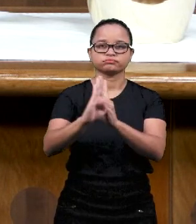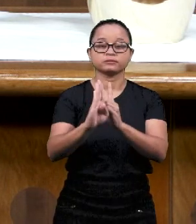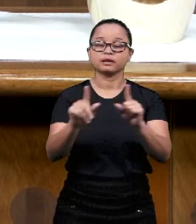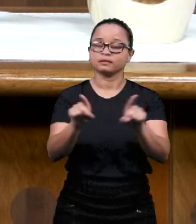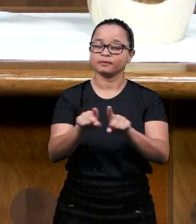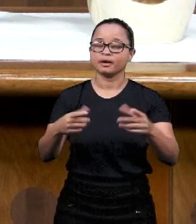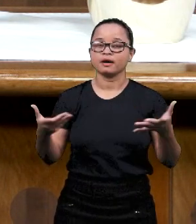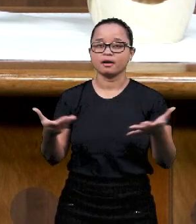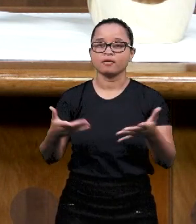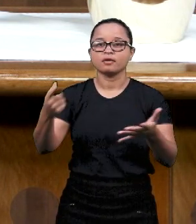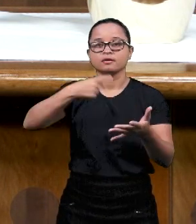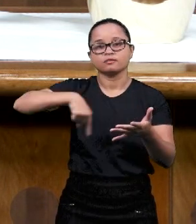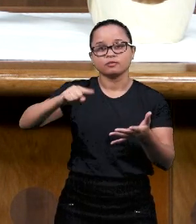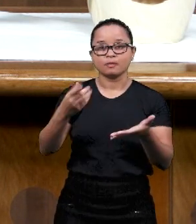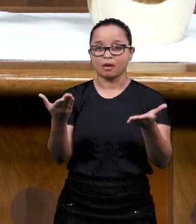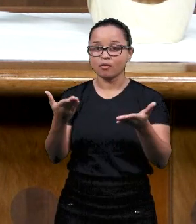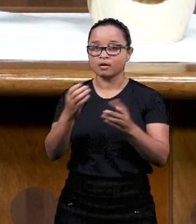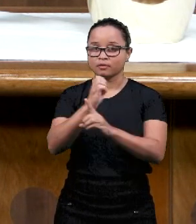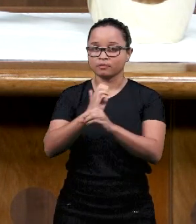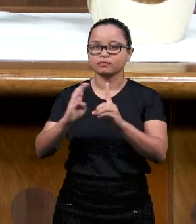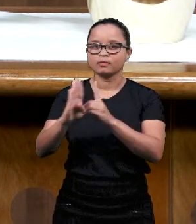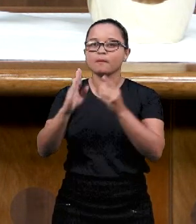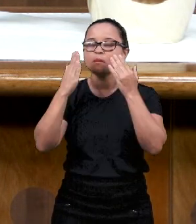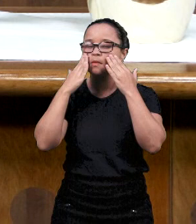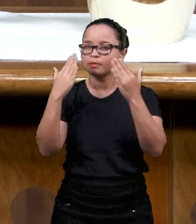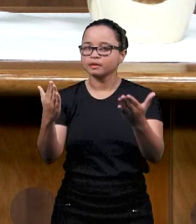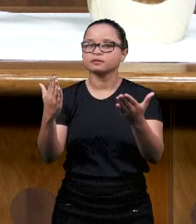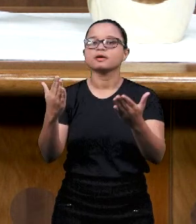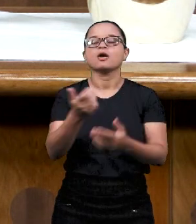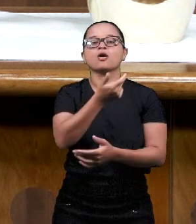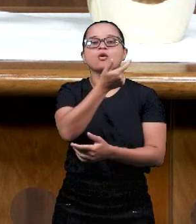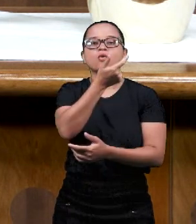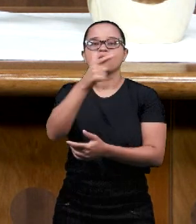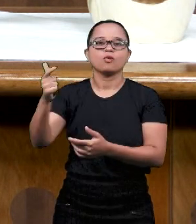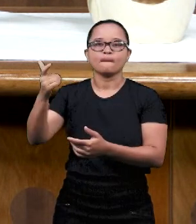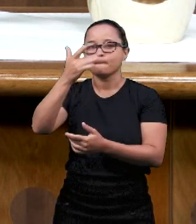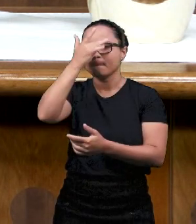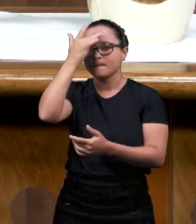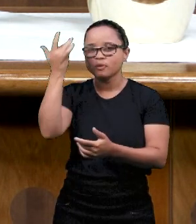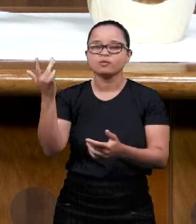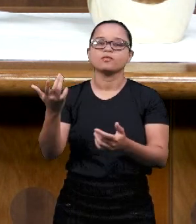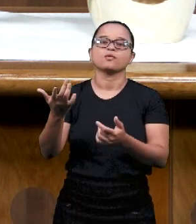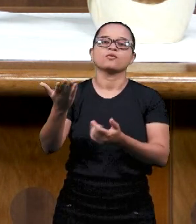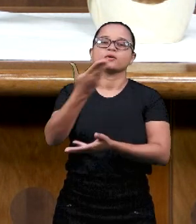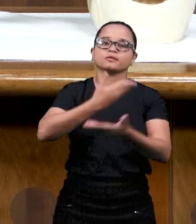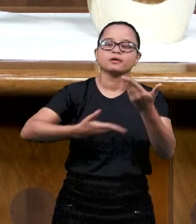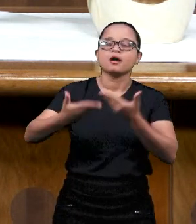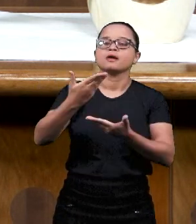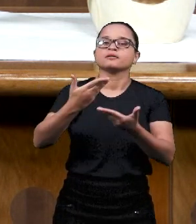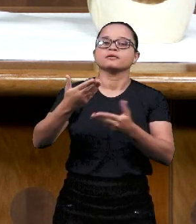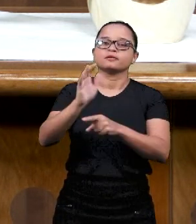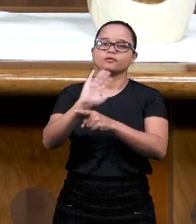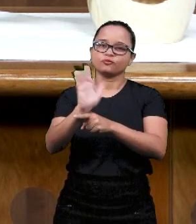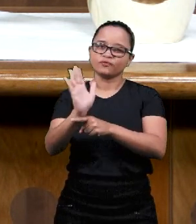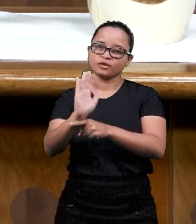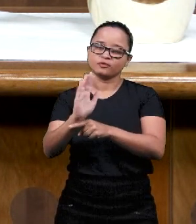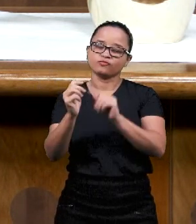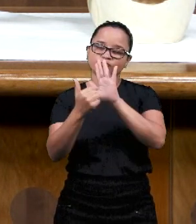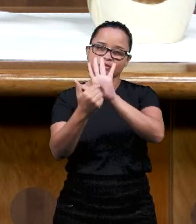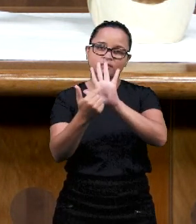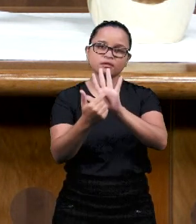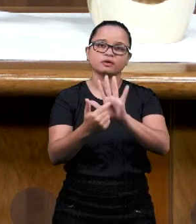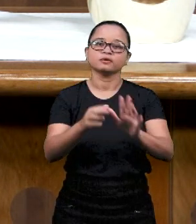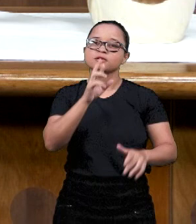aussi d'autres participations de nos frères et sœurs à travers des vidéos en apportant des réponses à nos questions. Et la